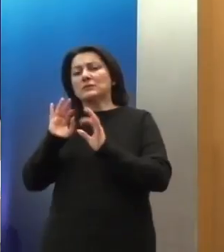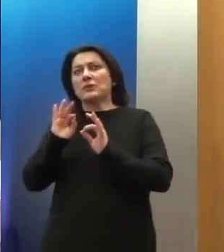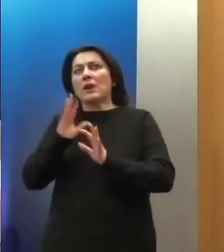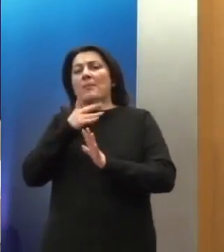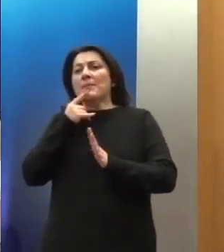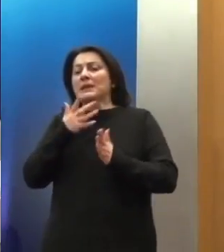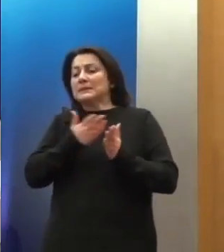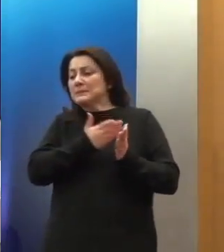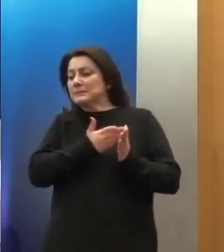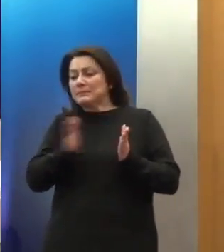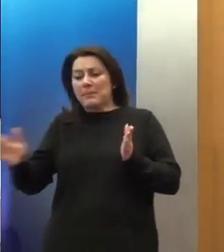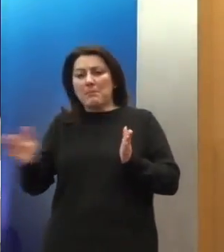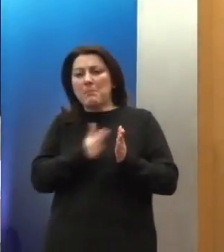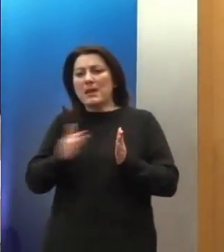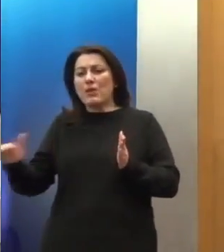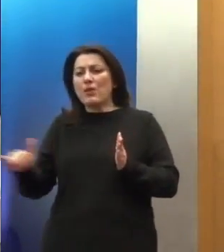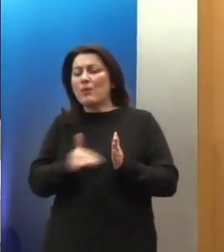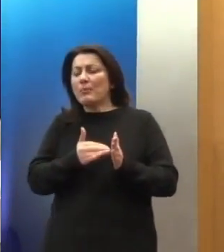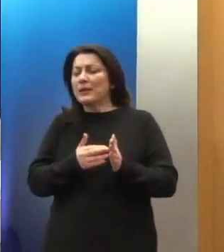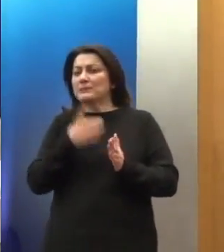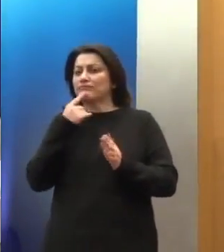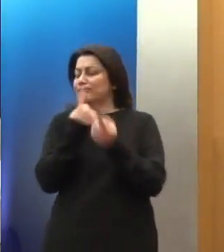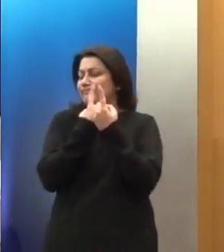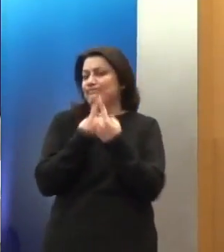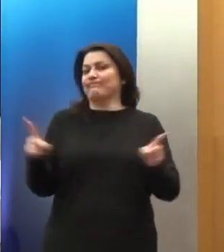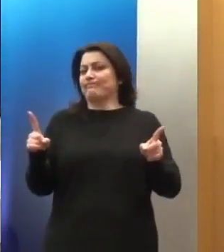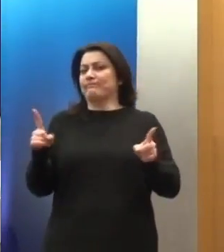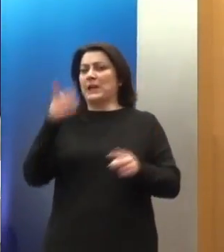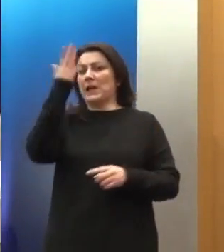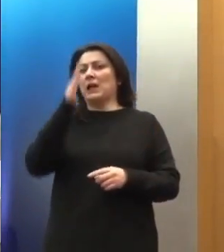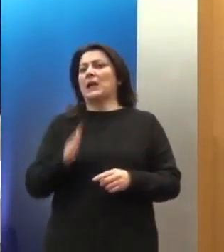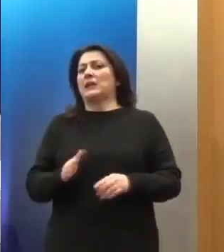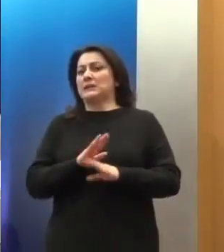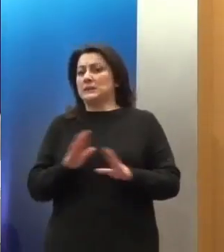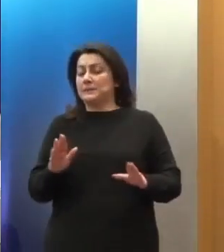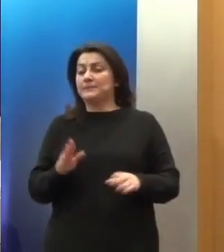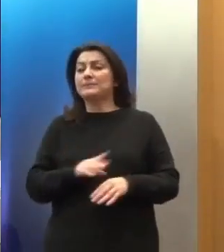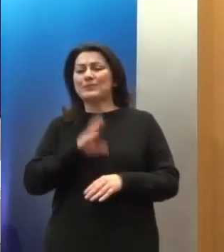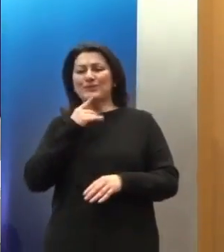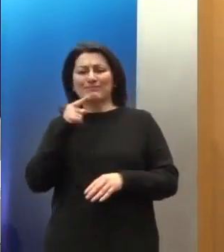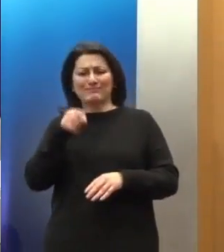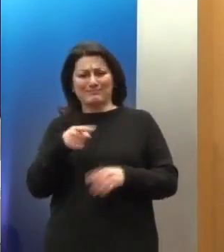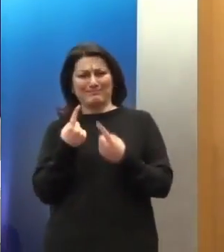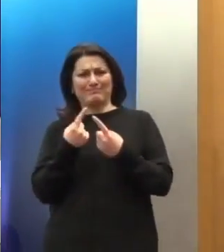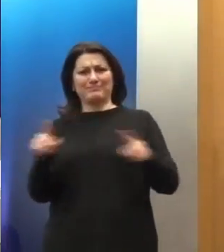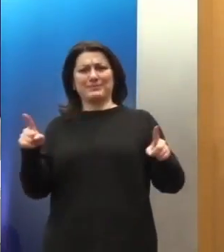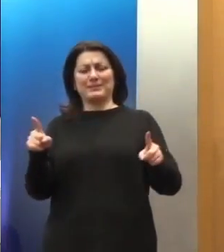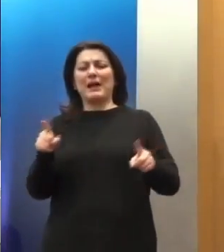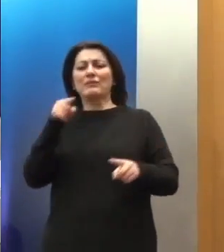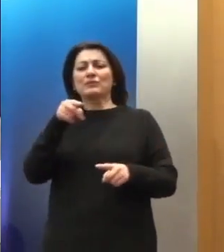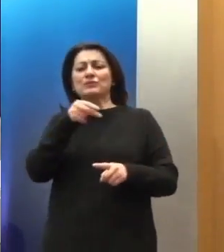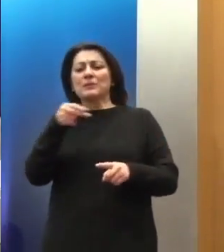πρωτόγνωρη κρίση, και έτσι μπορεί να πει κανείς, εφόσον είναι πρωτόγνωρη, δεν υπήρχαν και τα